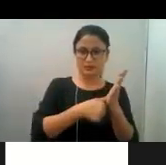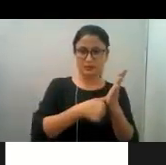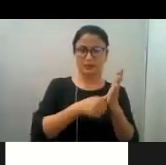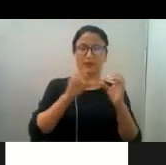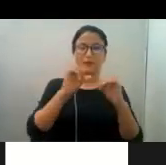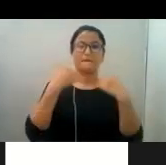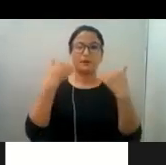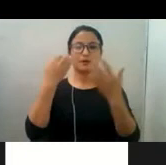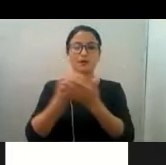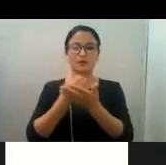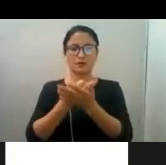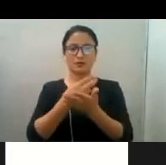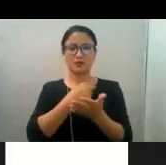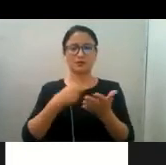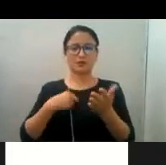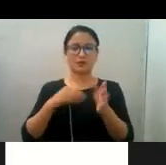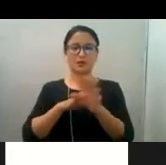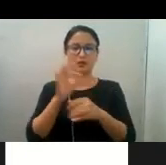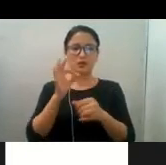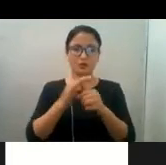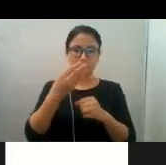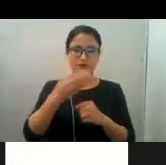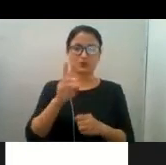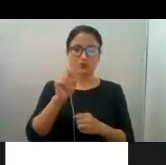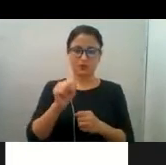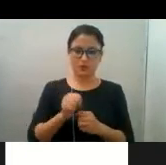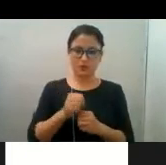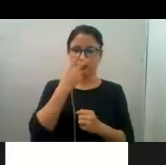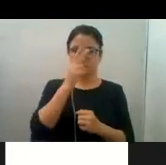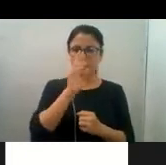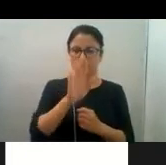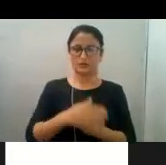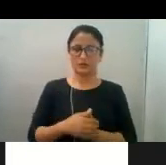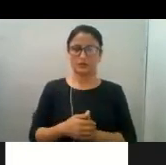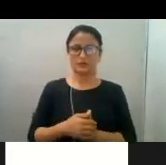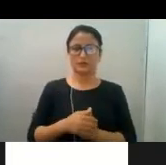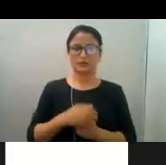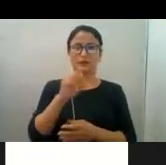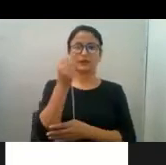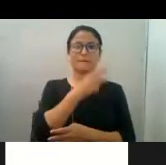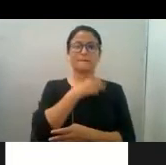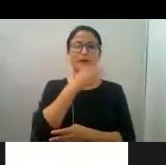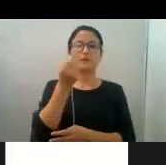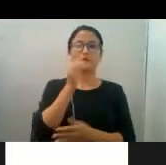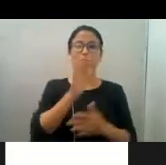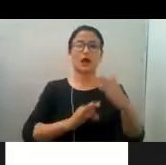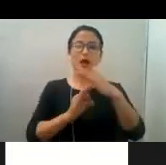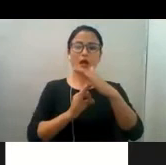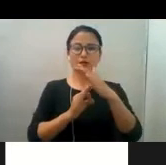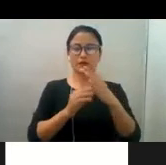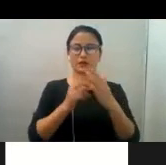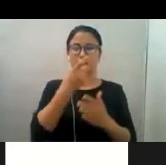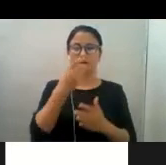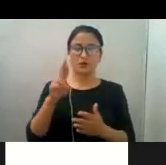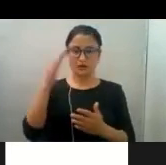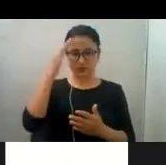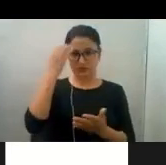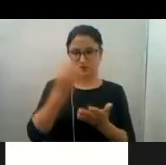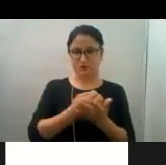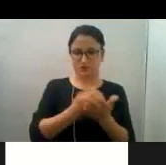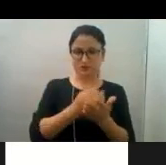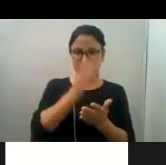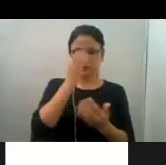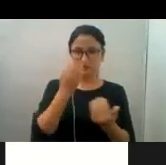प्रभावकारी संस्था हस्पिटलहरूको व्यवस्था हुनुपर्ने देखिन्छ। राष्ट्रिय मानवाधिकार आयोगले केही गैर सरकारी संस्थाहरू विशेष